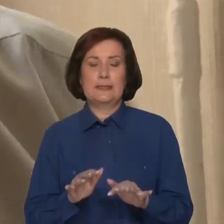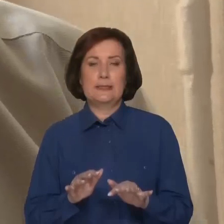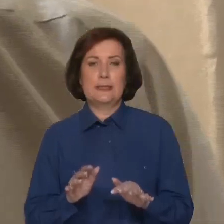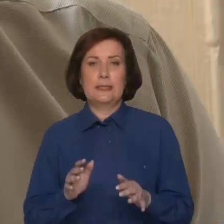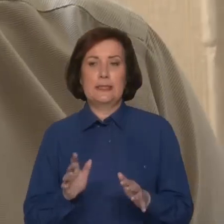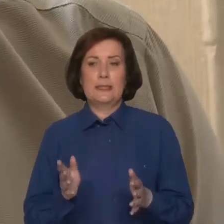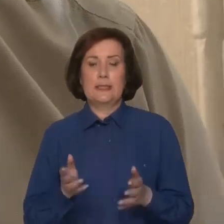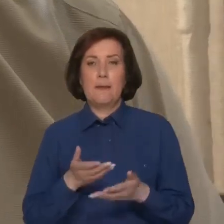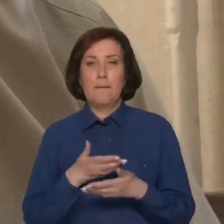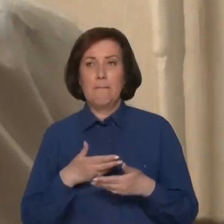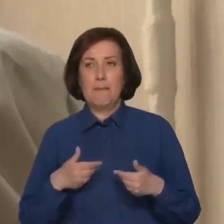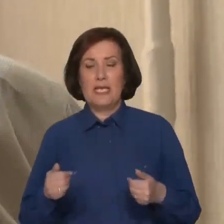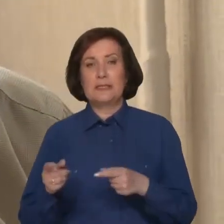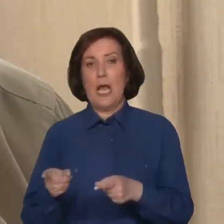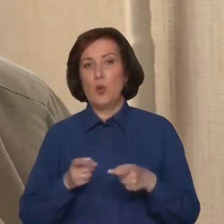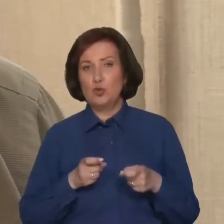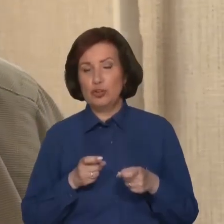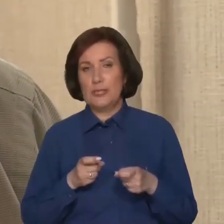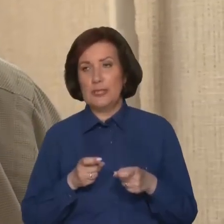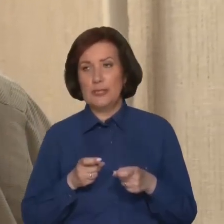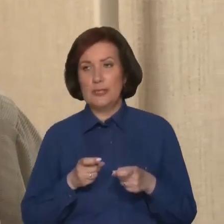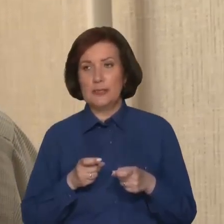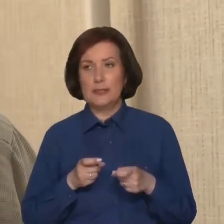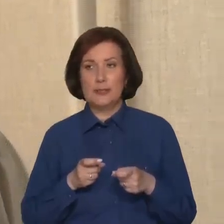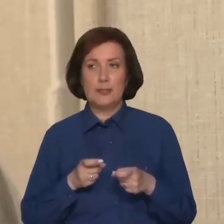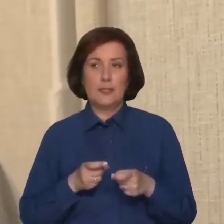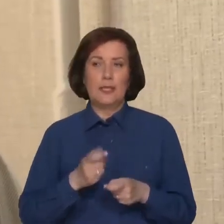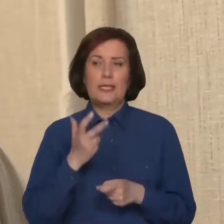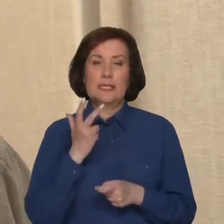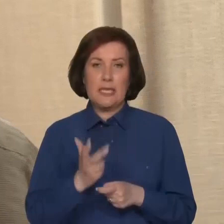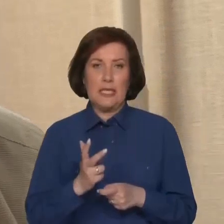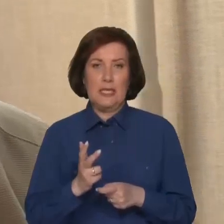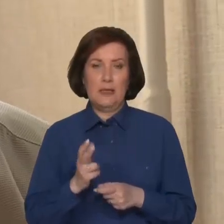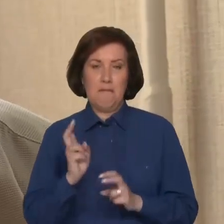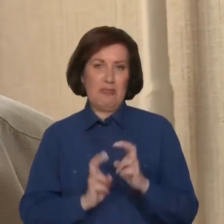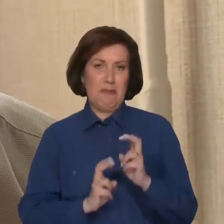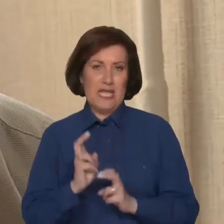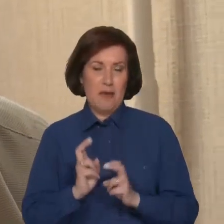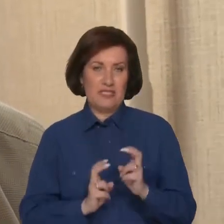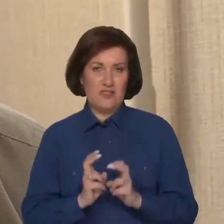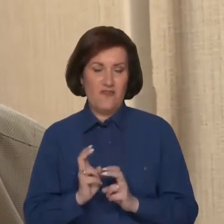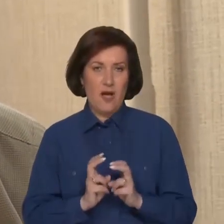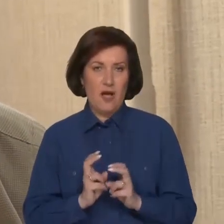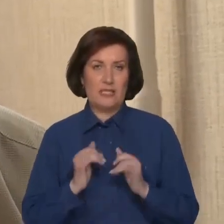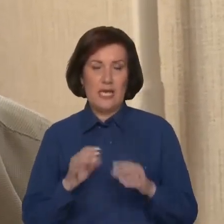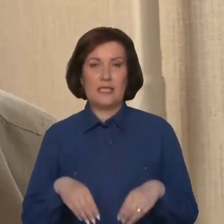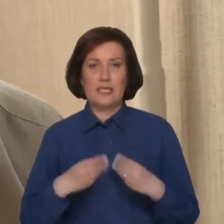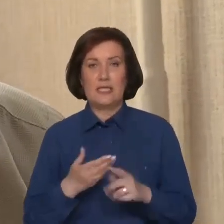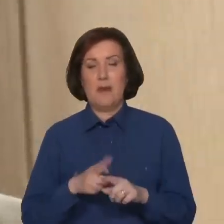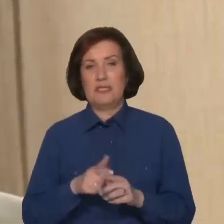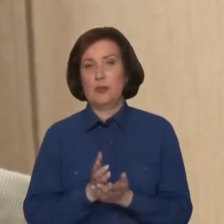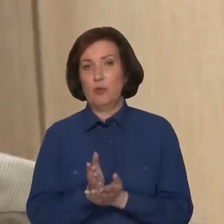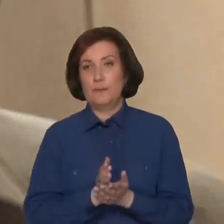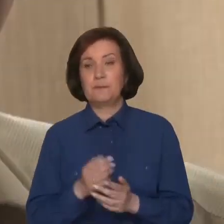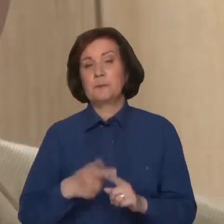Ми залучили 3 підприємства для надання нам цих